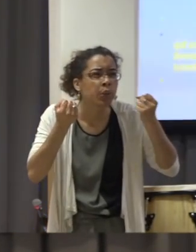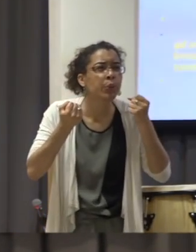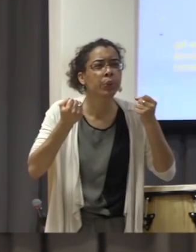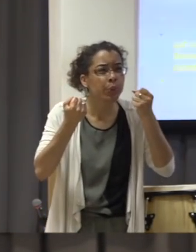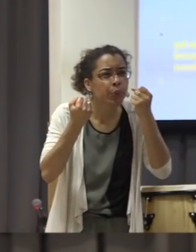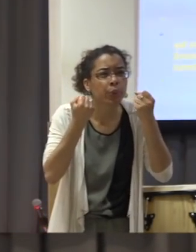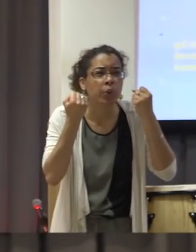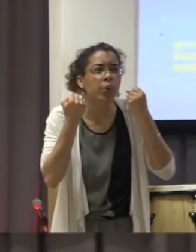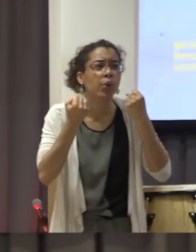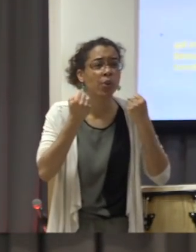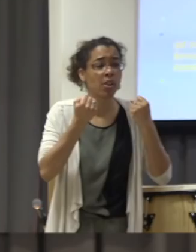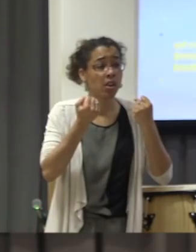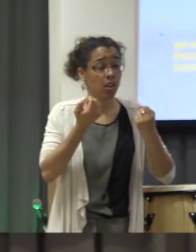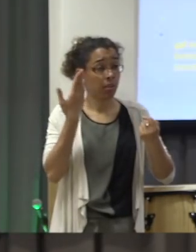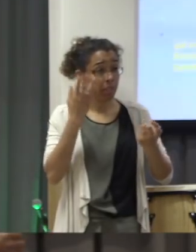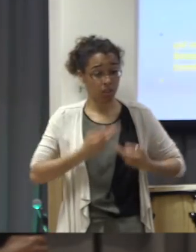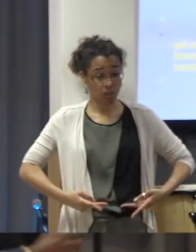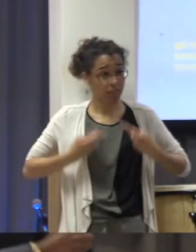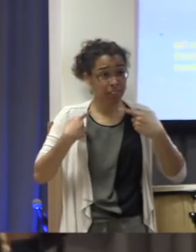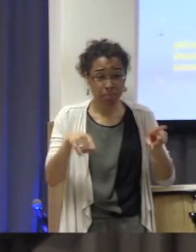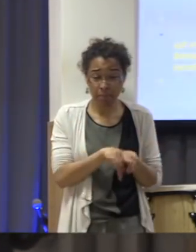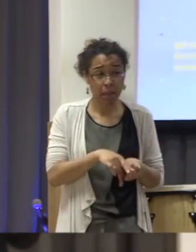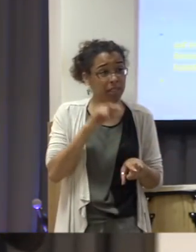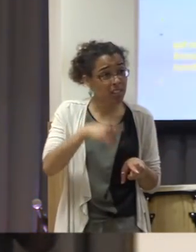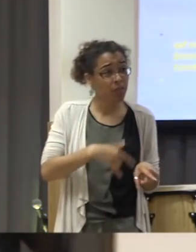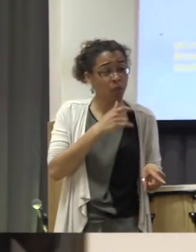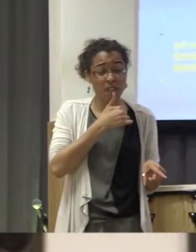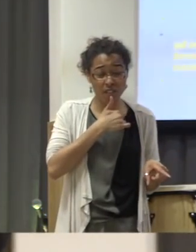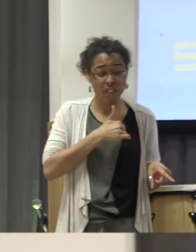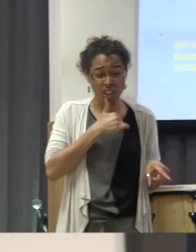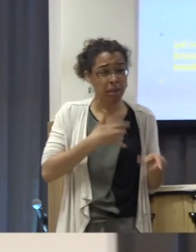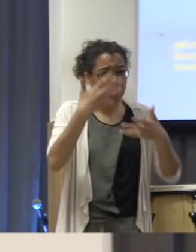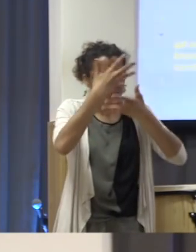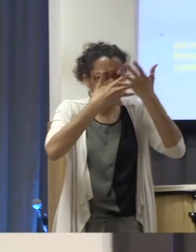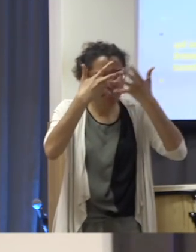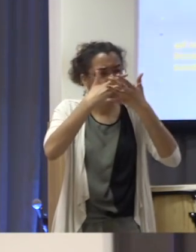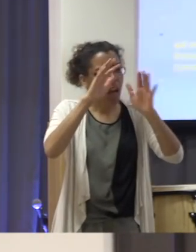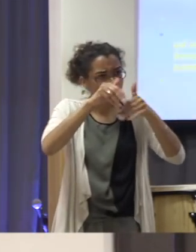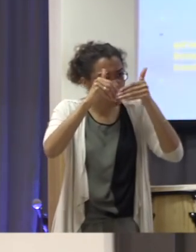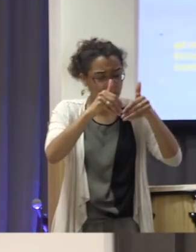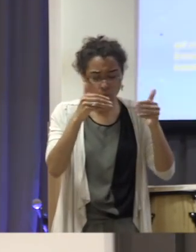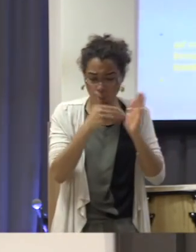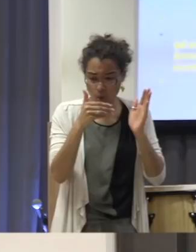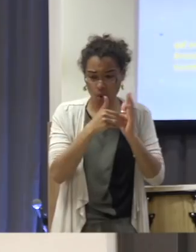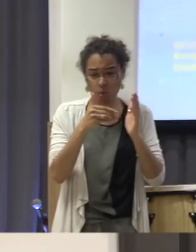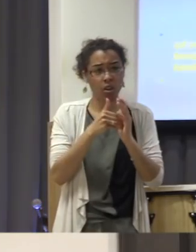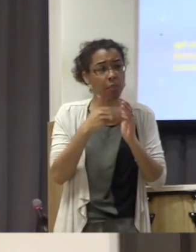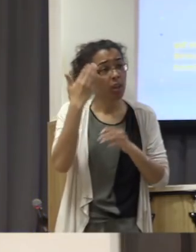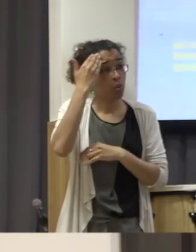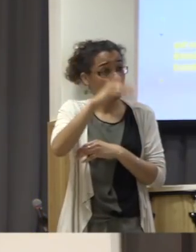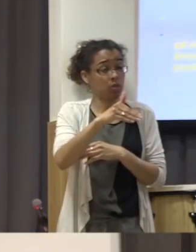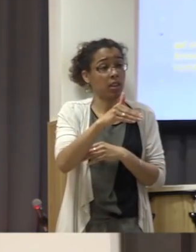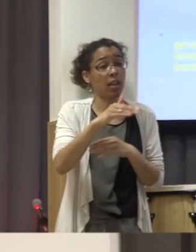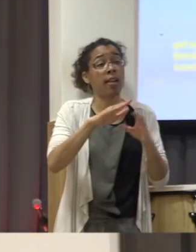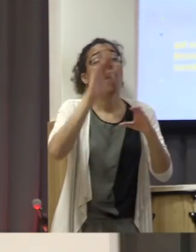n'est-ce pas? Et dans notre vie, c'est comme ça qu'il faut faire. Il faut, malgré le brouillard, tu continues toujours à aller parce que tu sais que